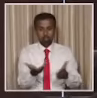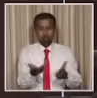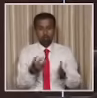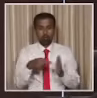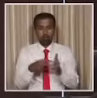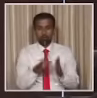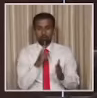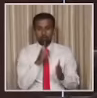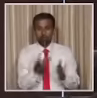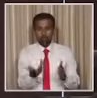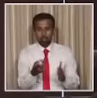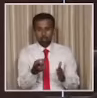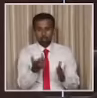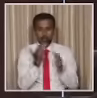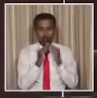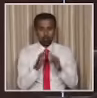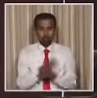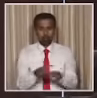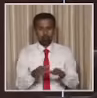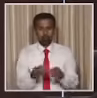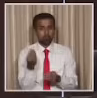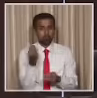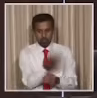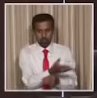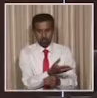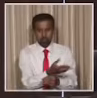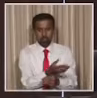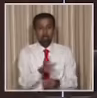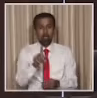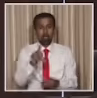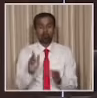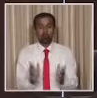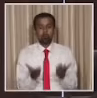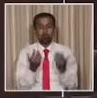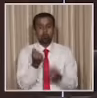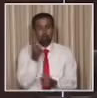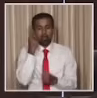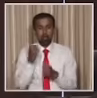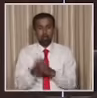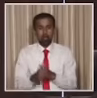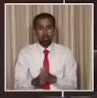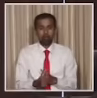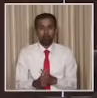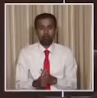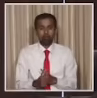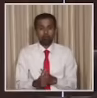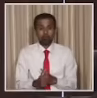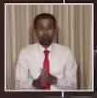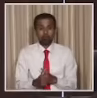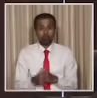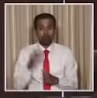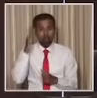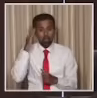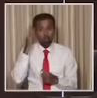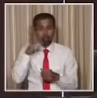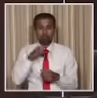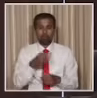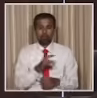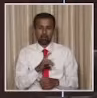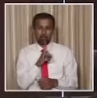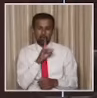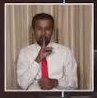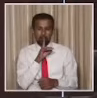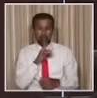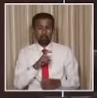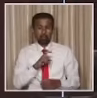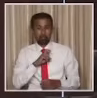ආයවැයද කිව්වේ නැද්ද ඉස්කෝල වලට මේ දරුවන්ට මේක ලබා දෙනවා ඒවා කවුද ආරම්භ කරේ මේ මතවාද හදනකොට ඔබතුමාලගේ අර නිලියෝ දාගෙන විලිලැජ්ජයි කියලා